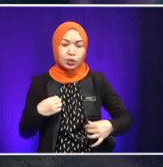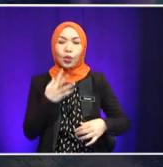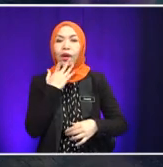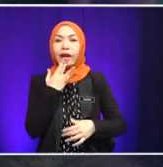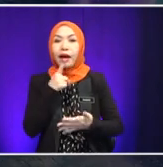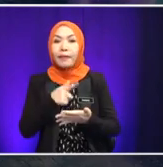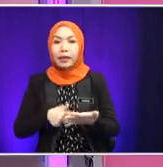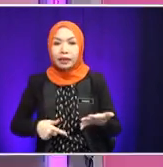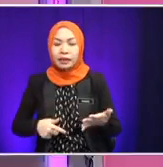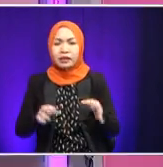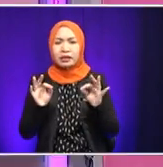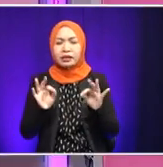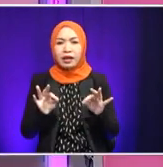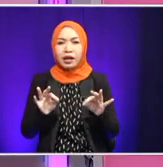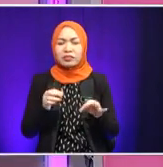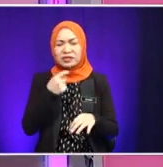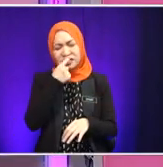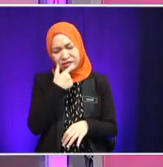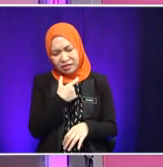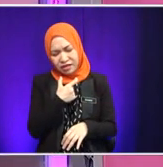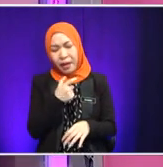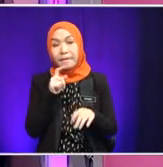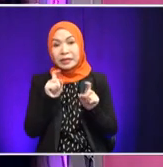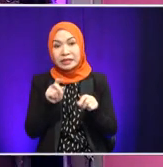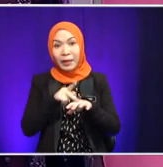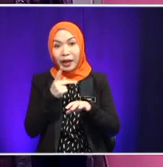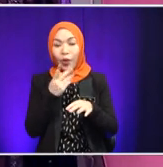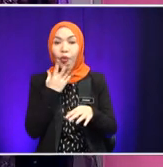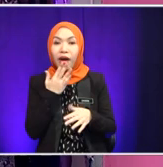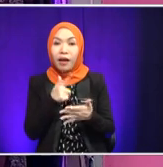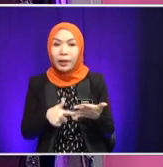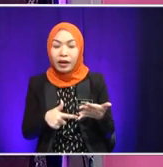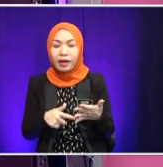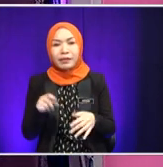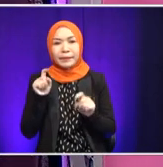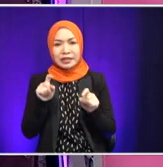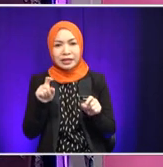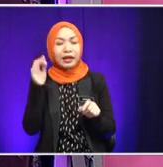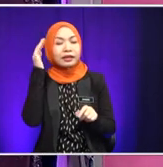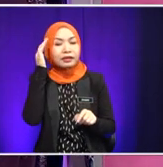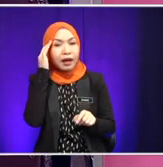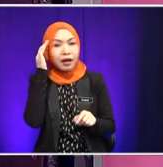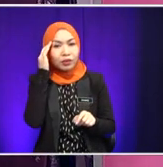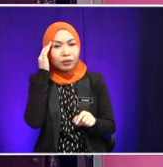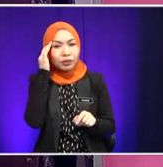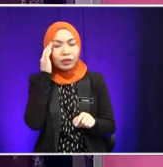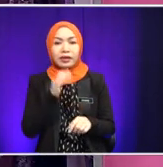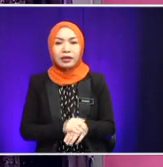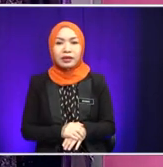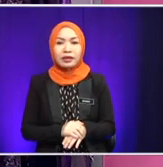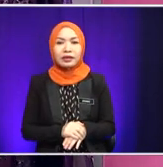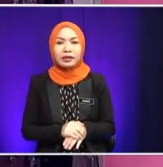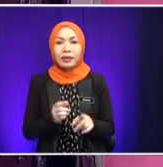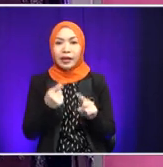mereka sedang bergabung jadi kita hormat ee tentang mereka itu kayak begitu juga dengan kepada kaum-kaum yang lain Jadi